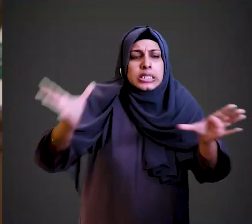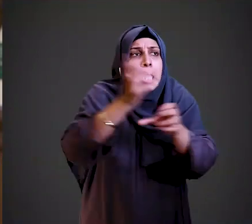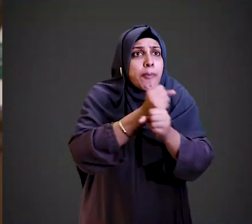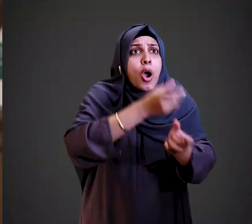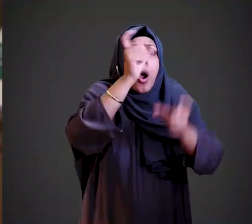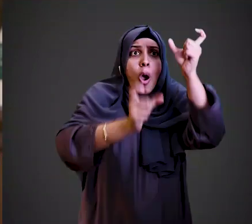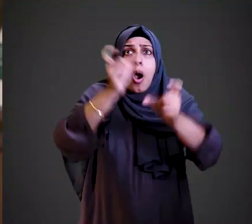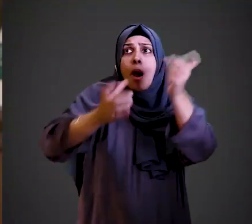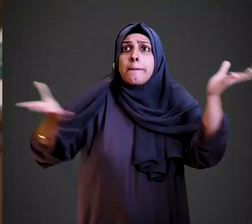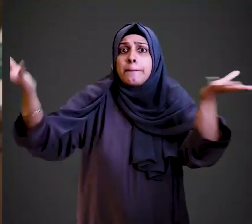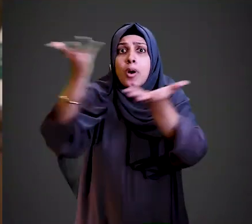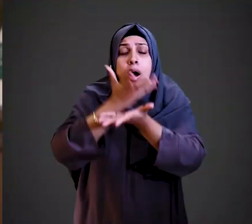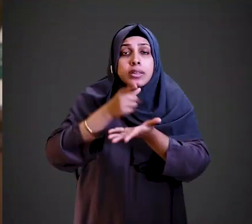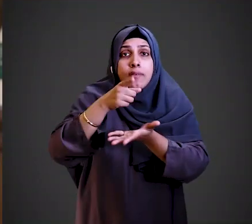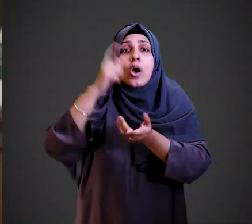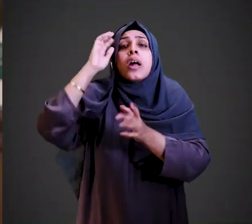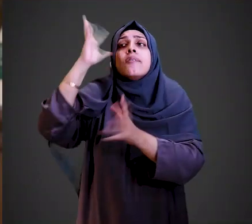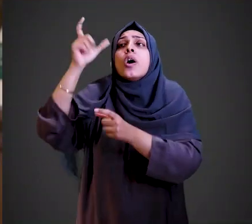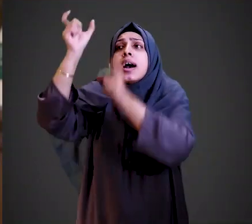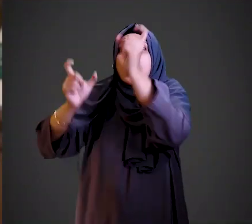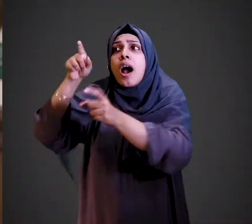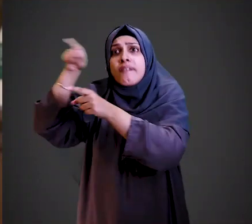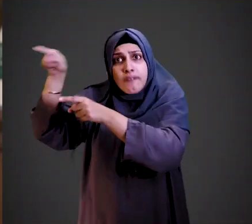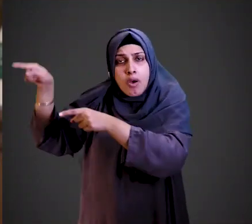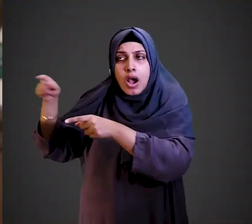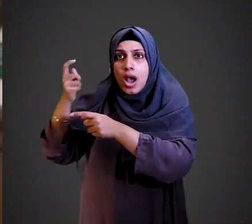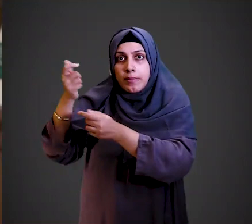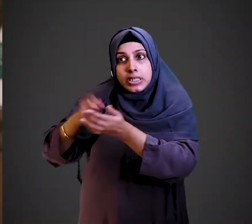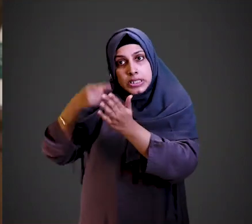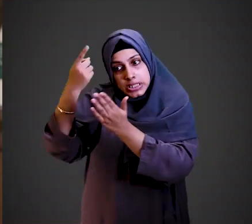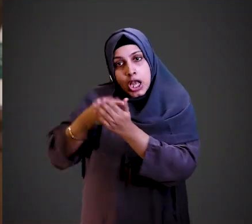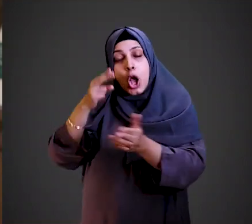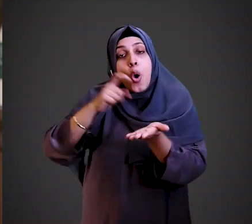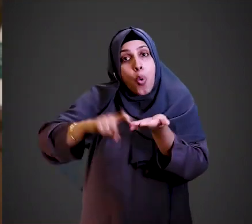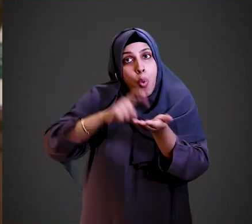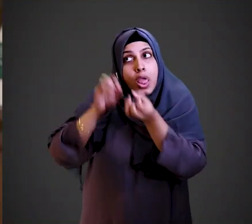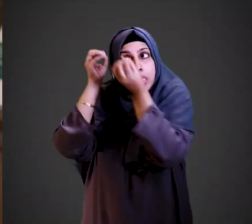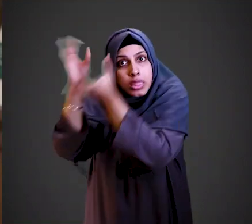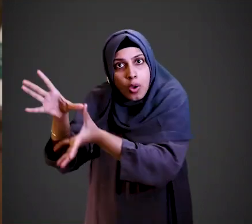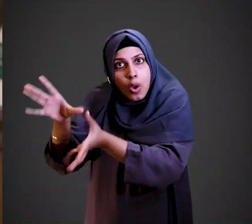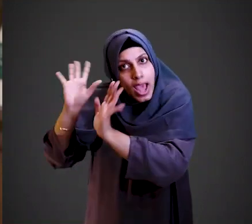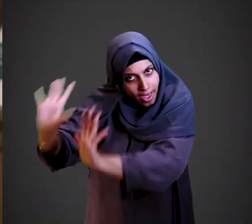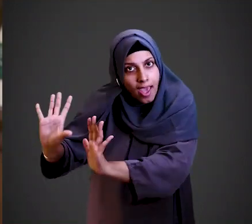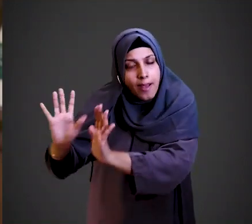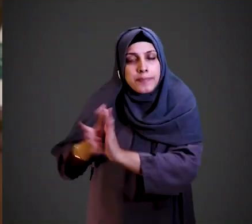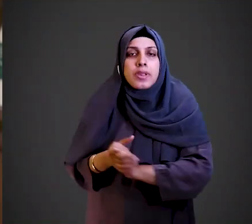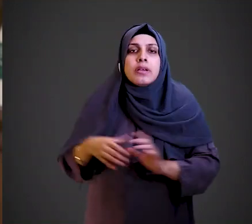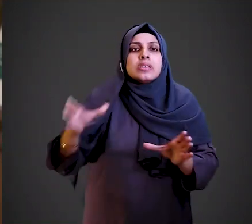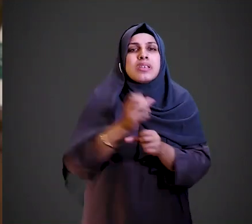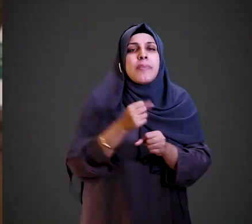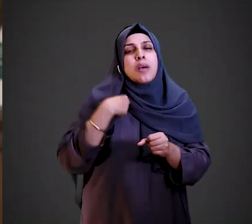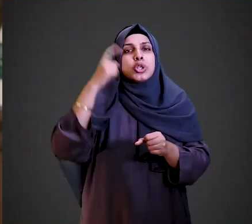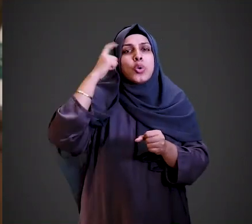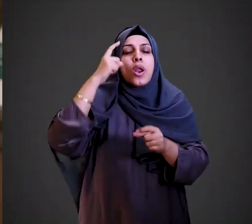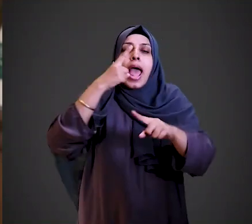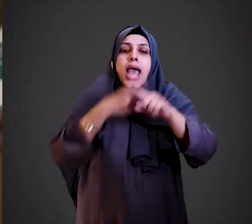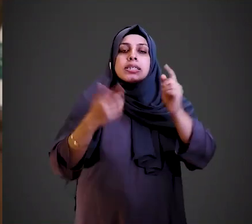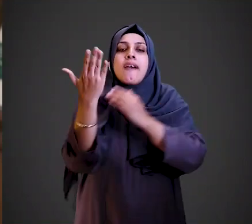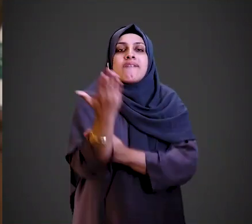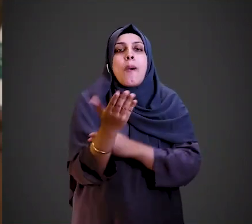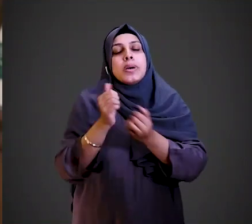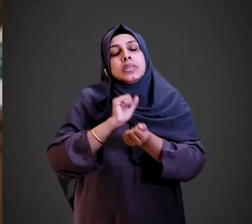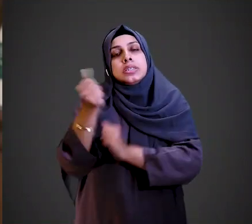کہ آپ آلریڈی جو ہے کسی اور علاقے میں آپریٹ کریں ان پر آپ نے وہ ریگولیشن رہنے دینی ہے، تو ہم یہ